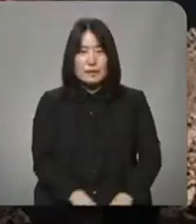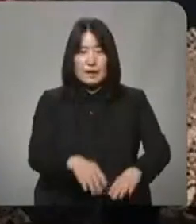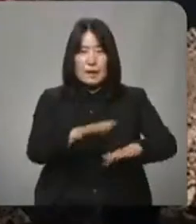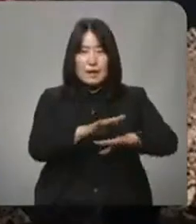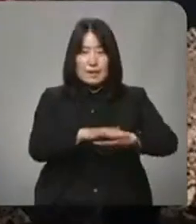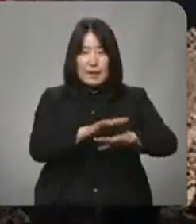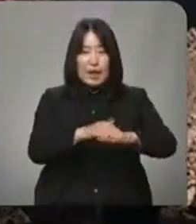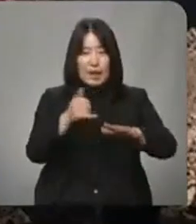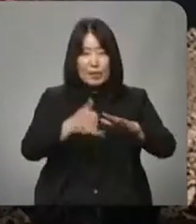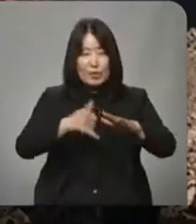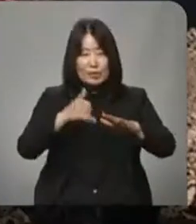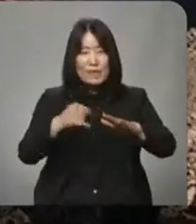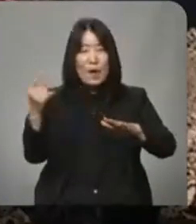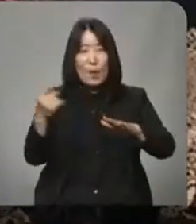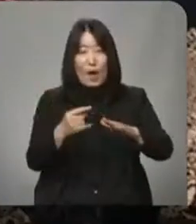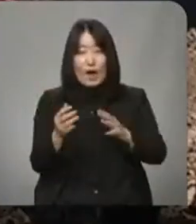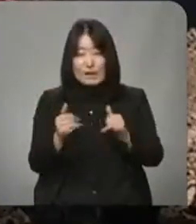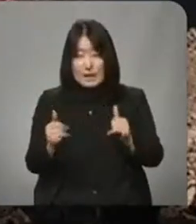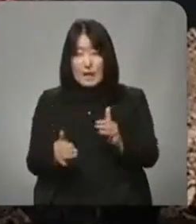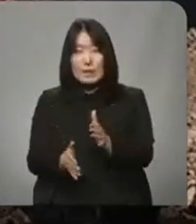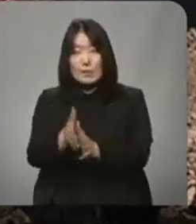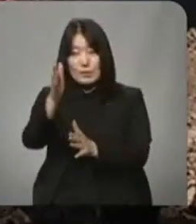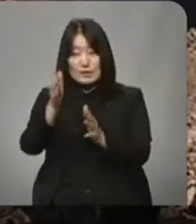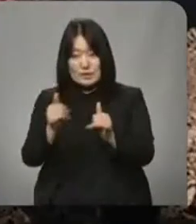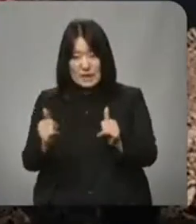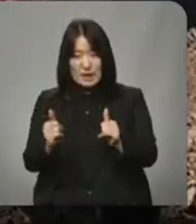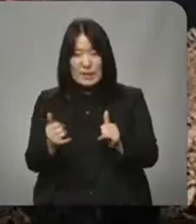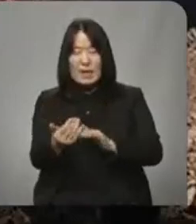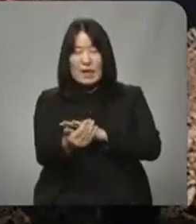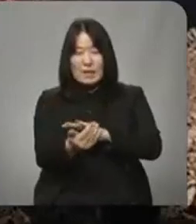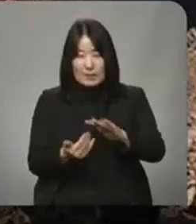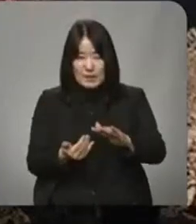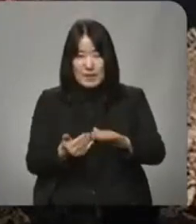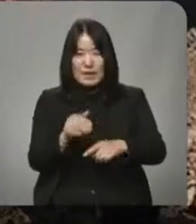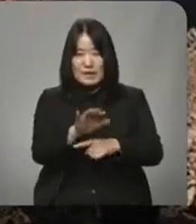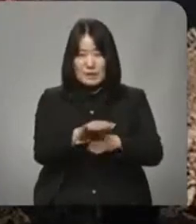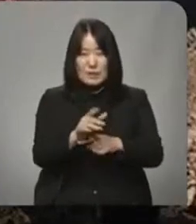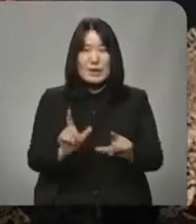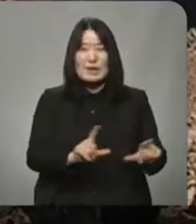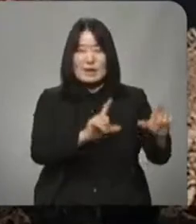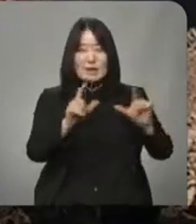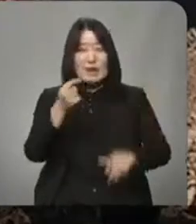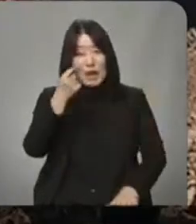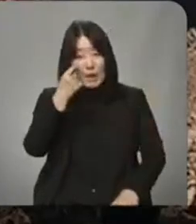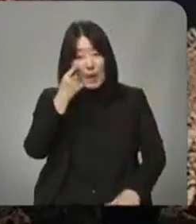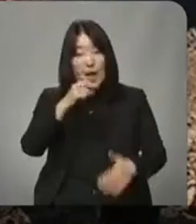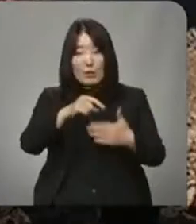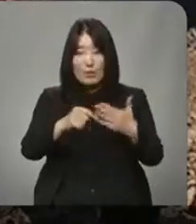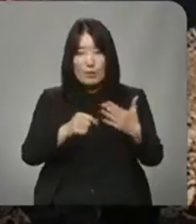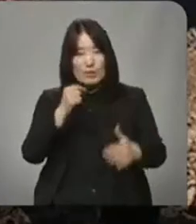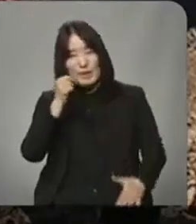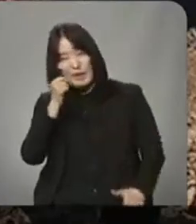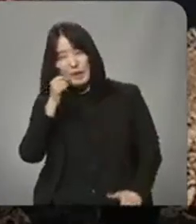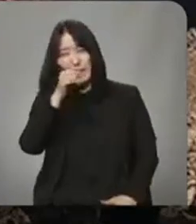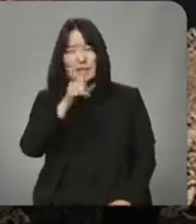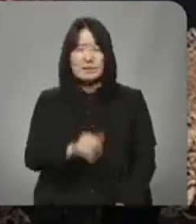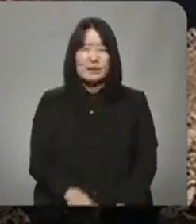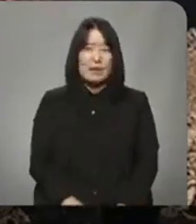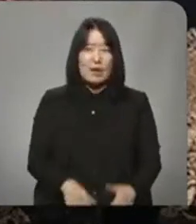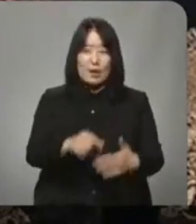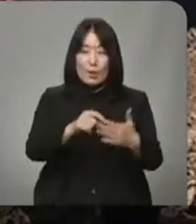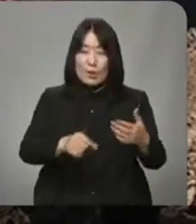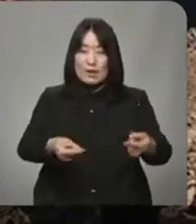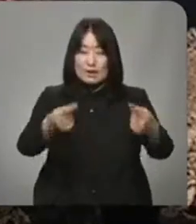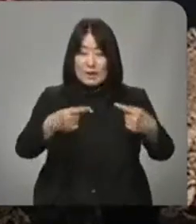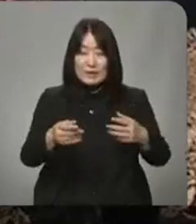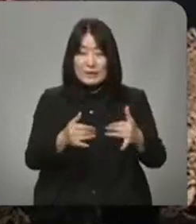귀농귀촌을 희망하는 도시민들이 농촌마을에 미리 살아보고 영농체험도 해보는 프로그램이 인기를 끌고 있습니다 프로그램